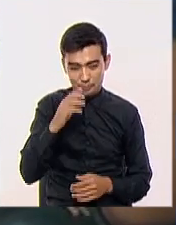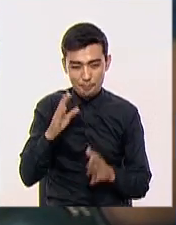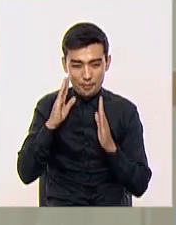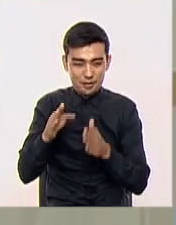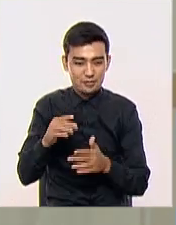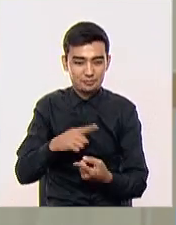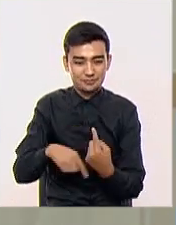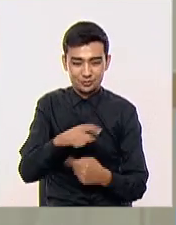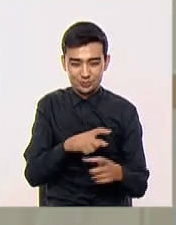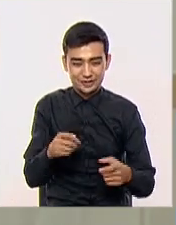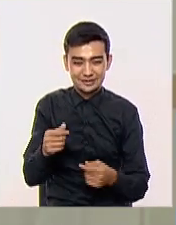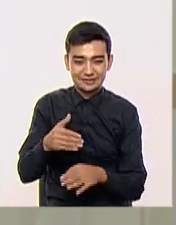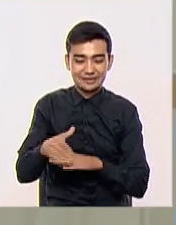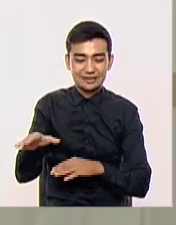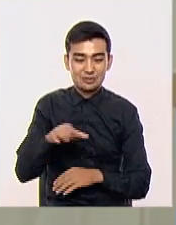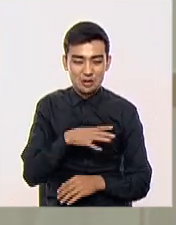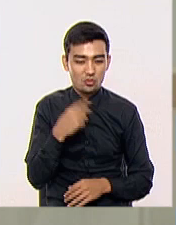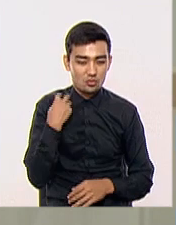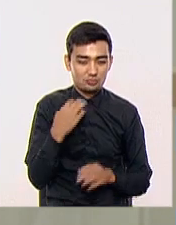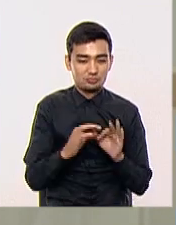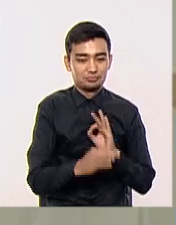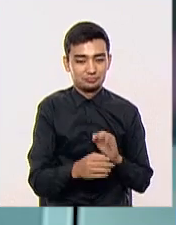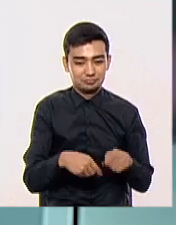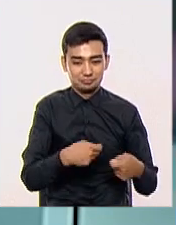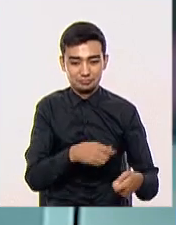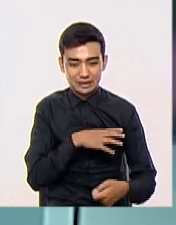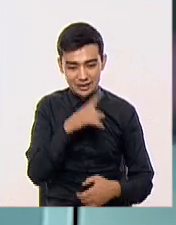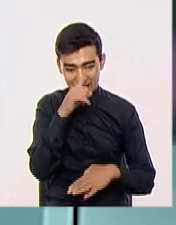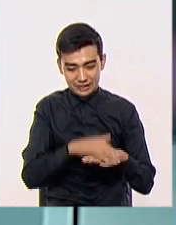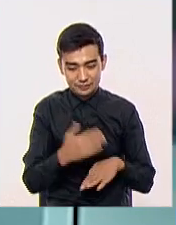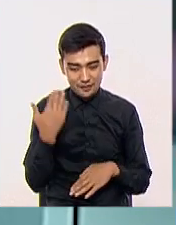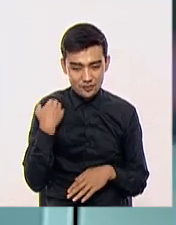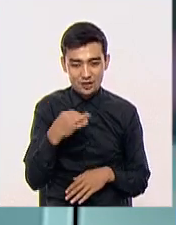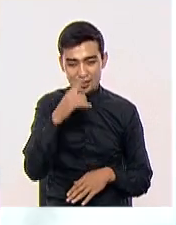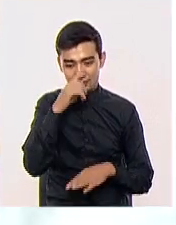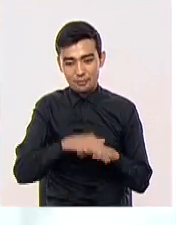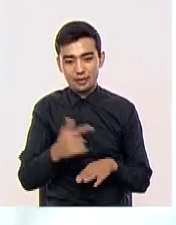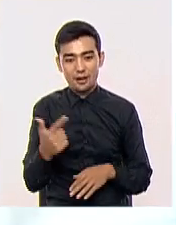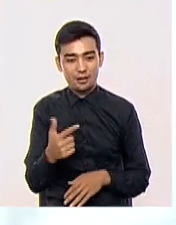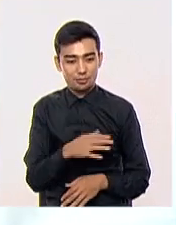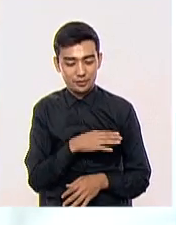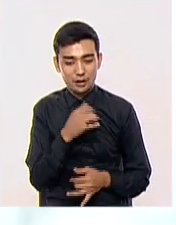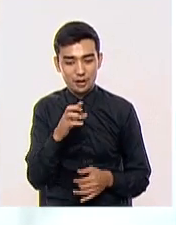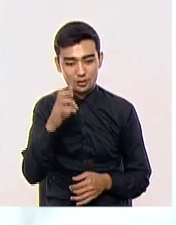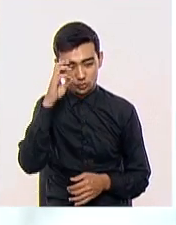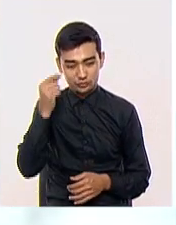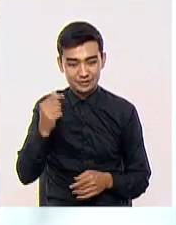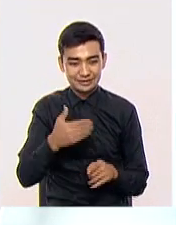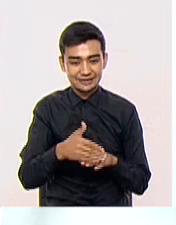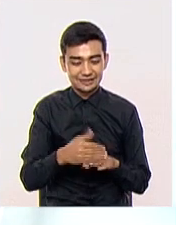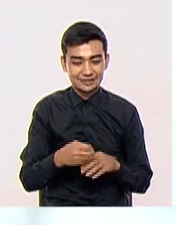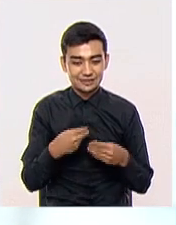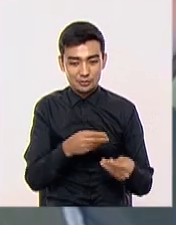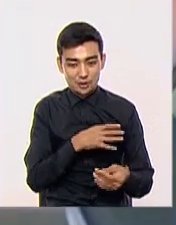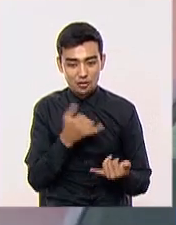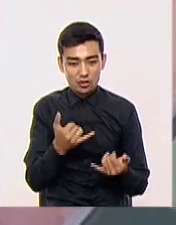алған кәсіпкерлердің қарызын кешіру көзделген. Кезінде жергілікті әкімдіктер мен үкімет гарант болып, бюджеттен берілген несие иелерін